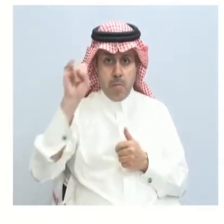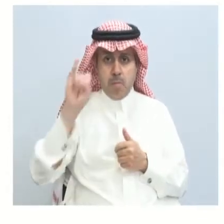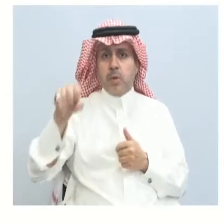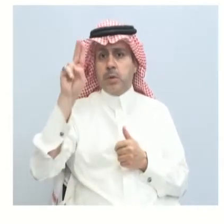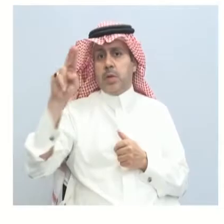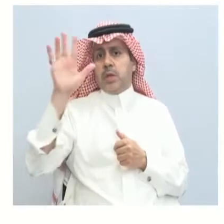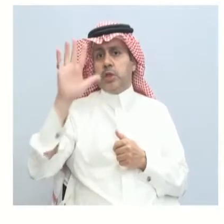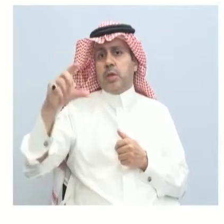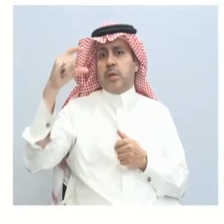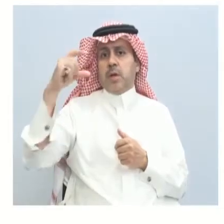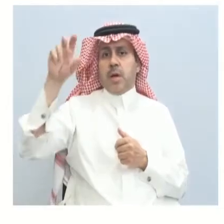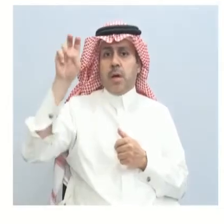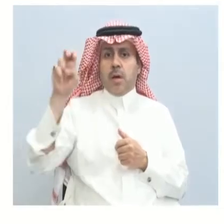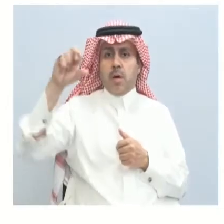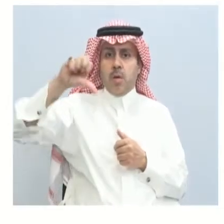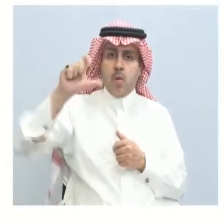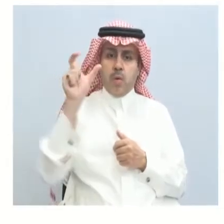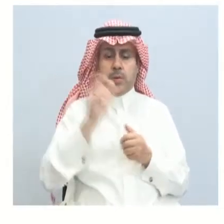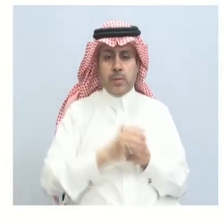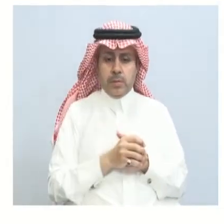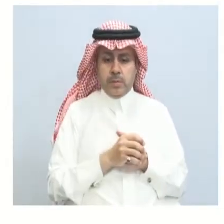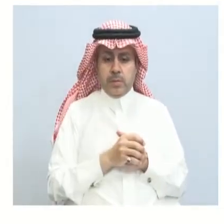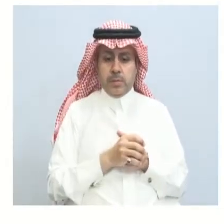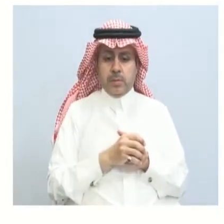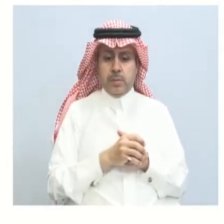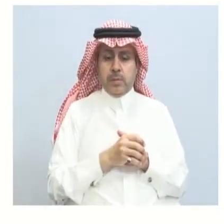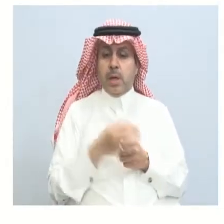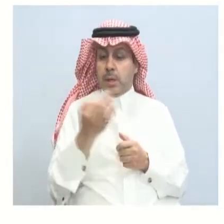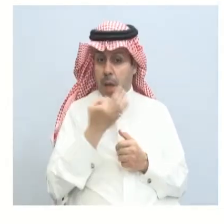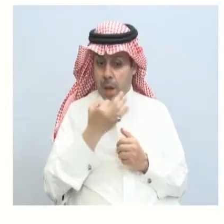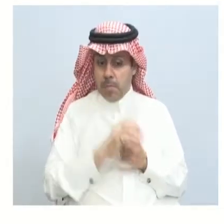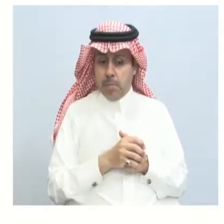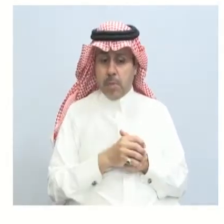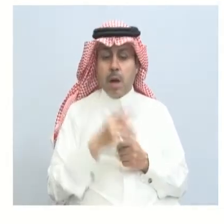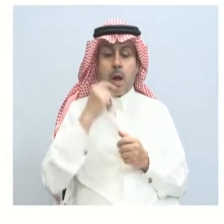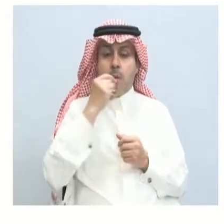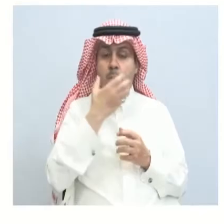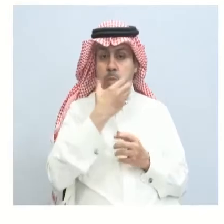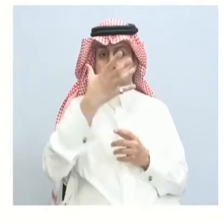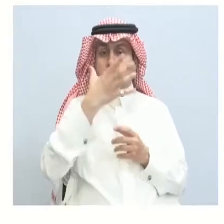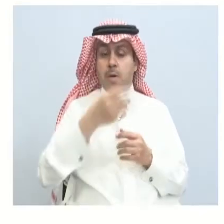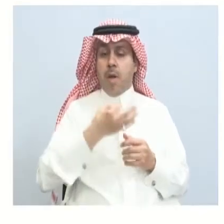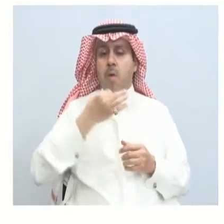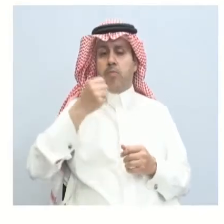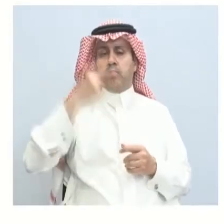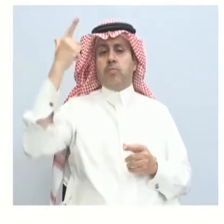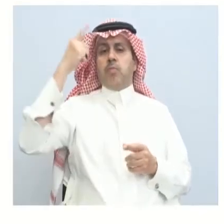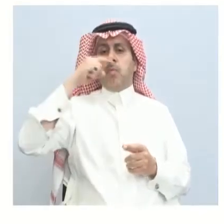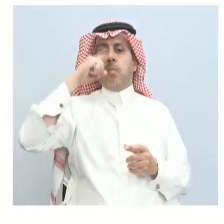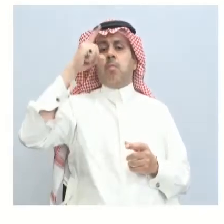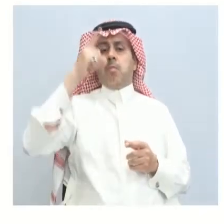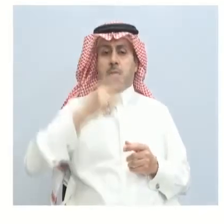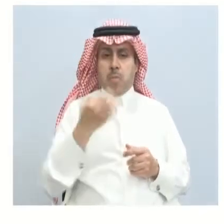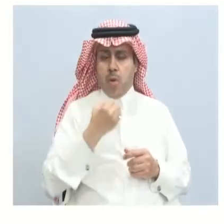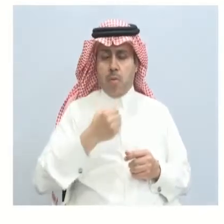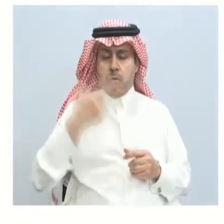المتشدقون احسنتم نقول المتشدق الذي يتكلم بملئ فيه تكلفا الذي يتكلف